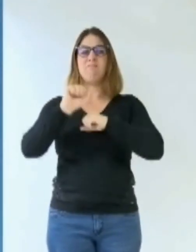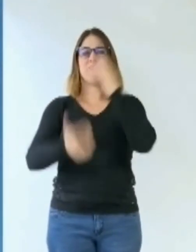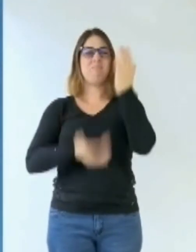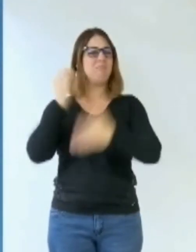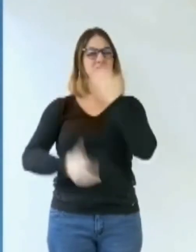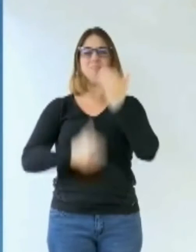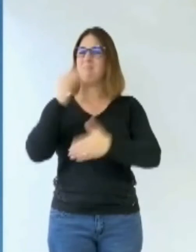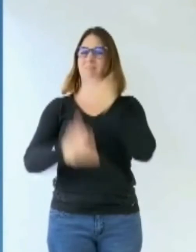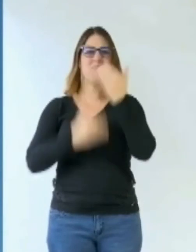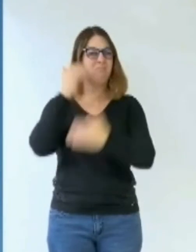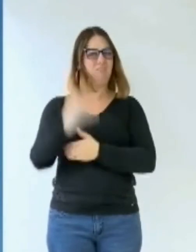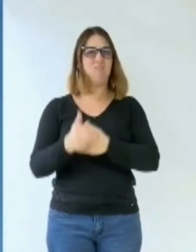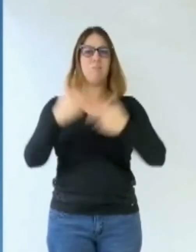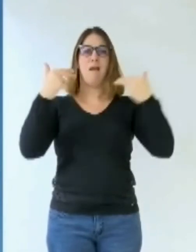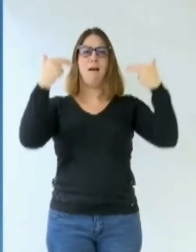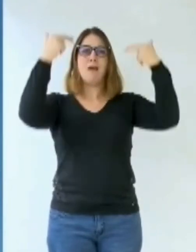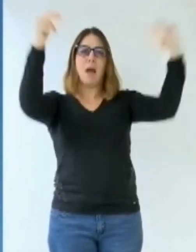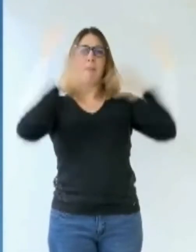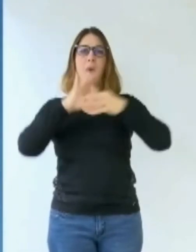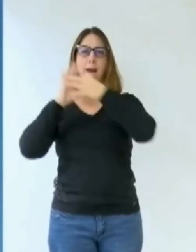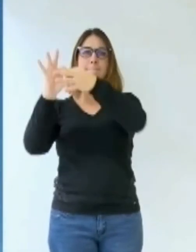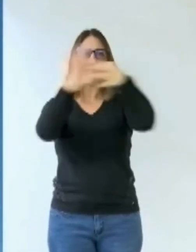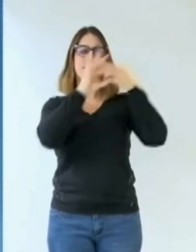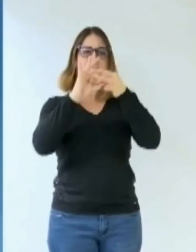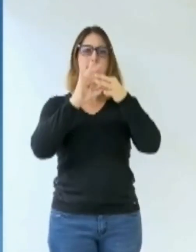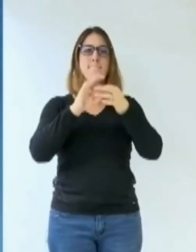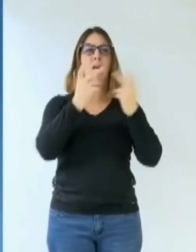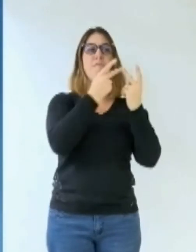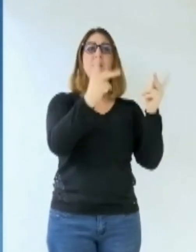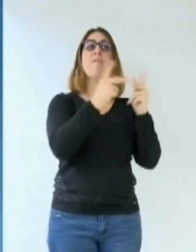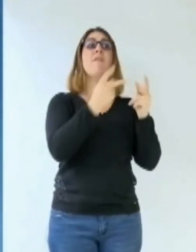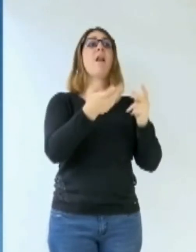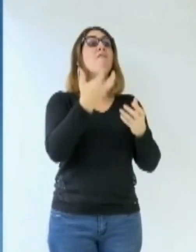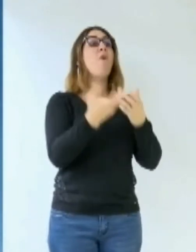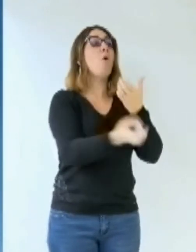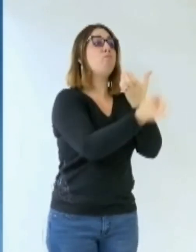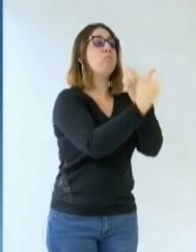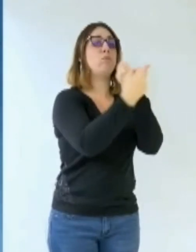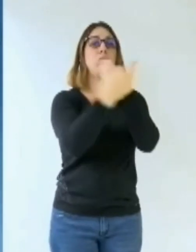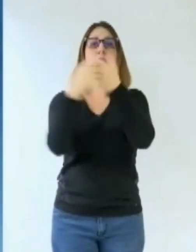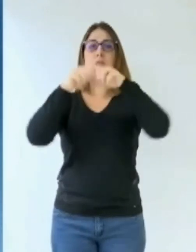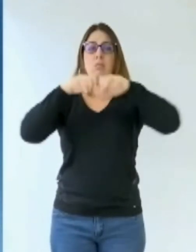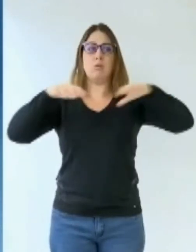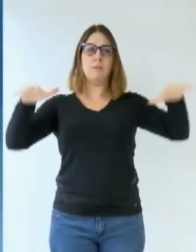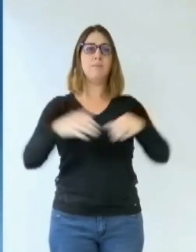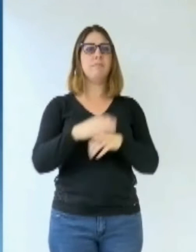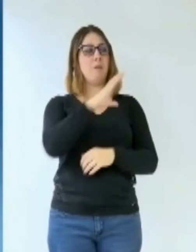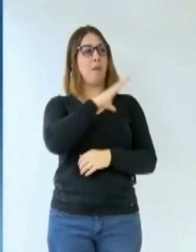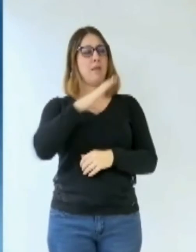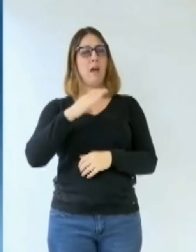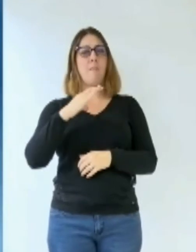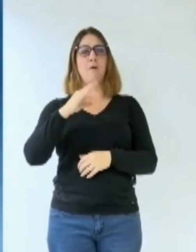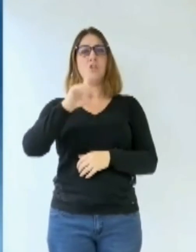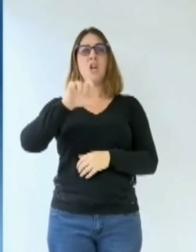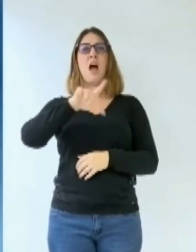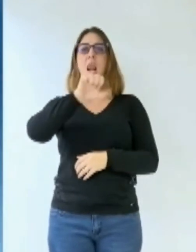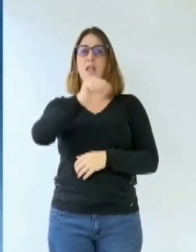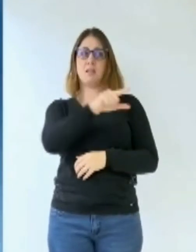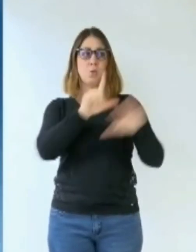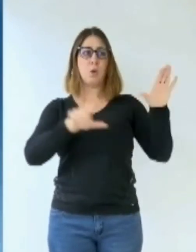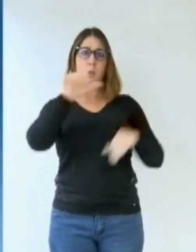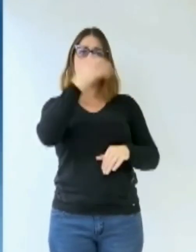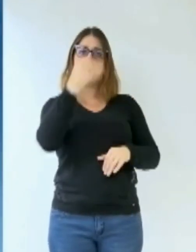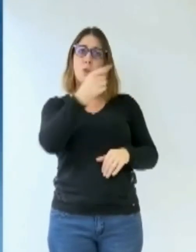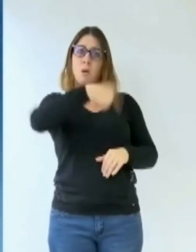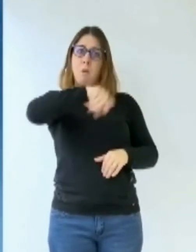24/24, relié à des caméras de vidéoprotection étendues aux communes qui le désirent. Émilie Chalas l'a dit, 72% des habitants y